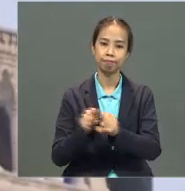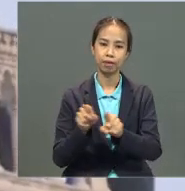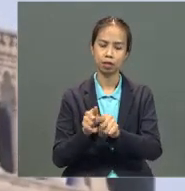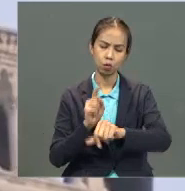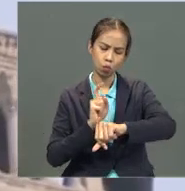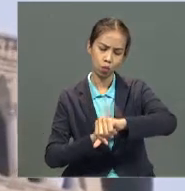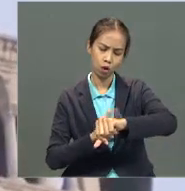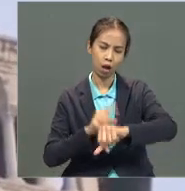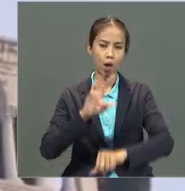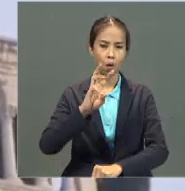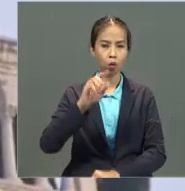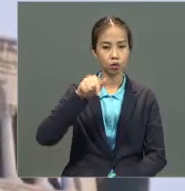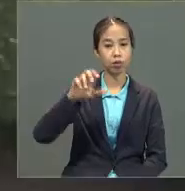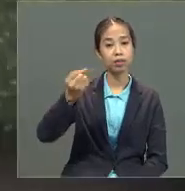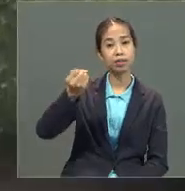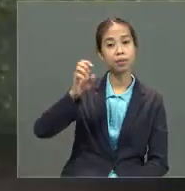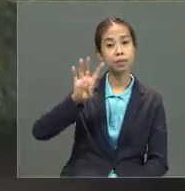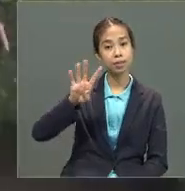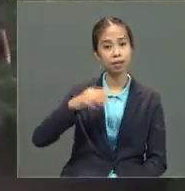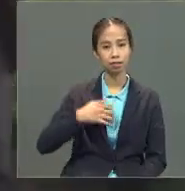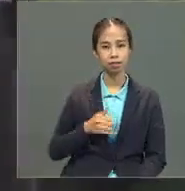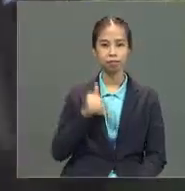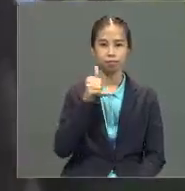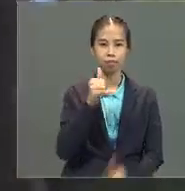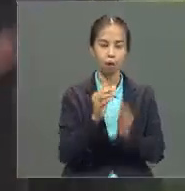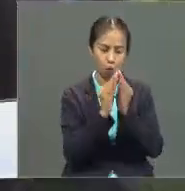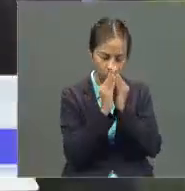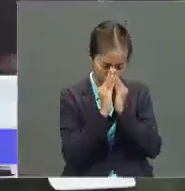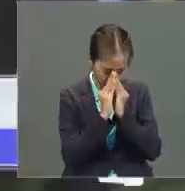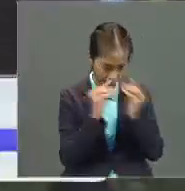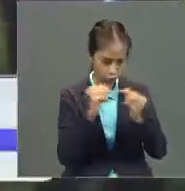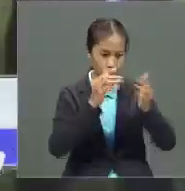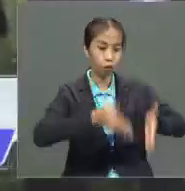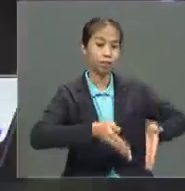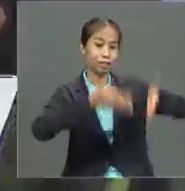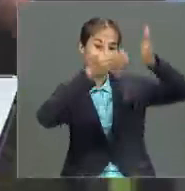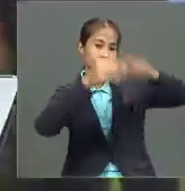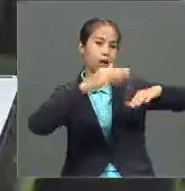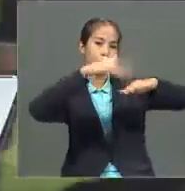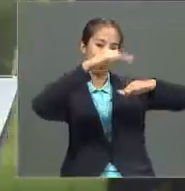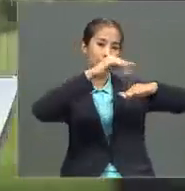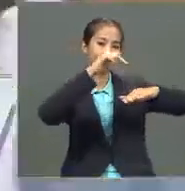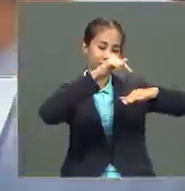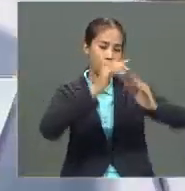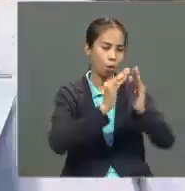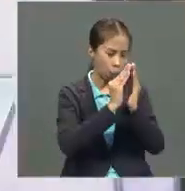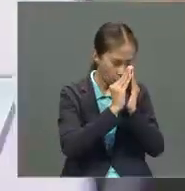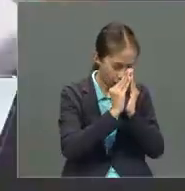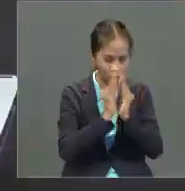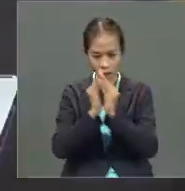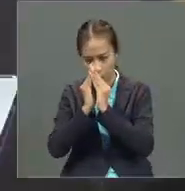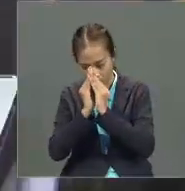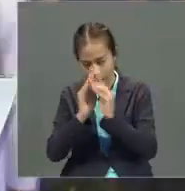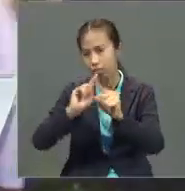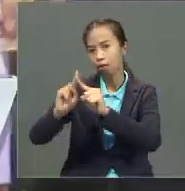ลิก6:14 นเข้าสักการะพระพรหมบนตึกไทยคู่ฟ้าและสักการะศาลพระภูมิเจ้าที่ศาลต